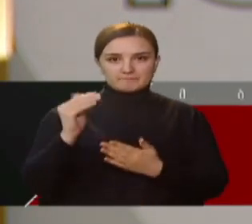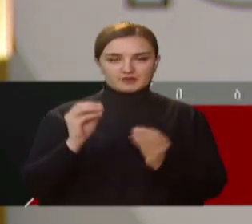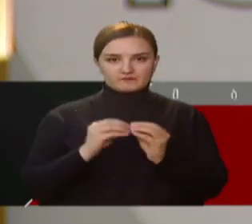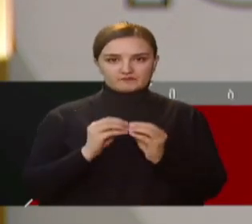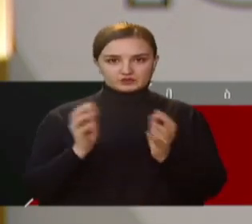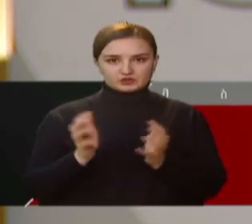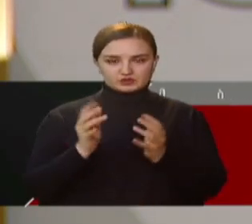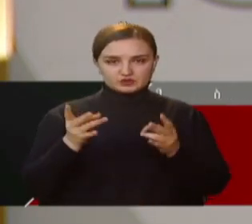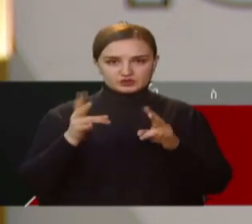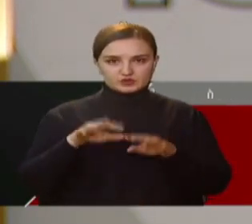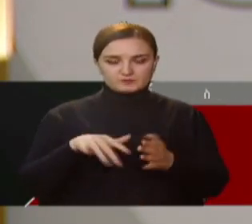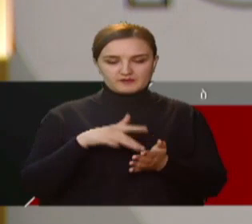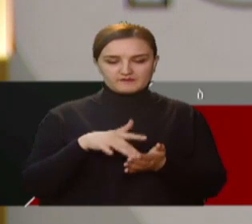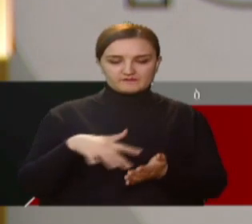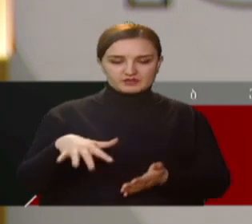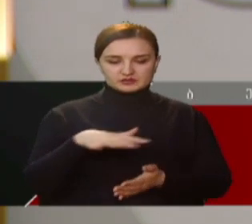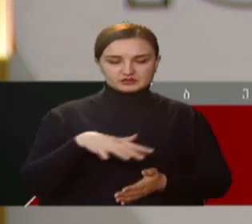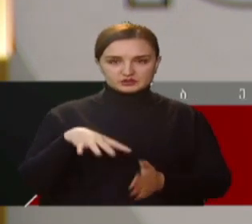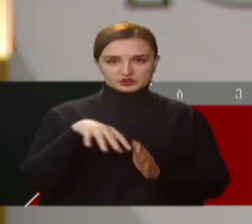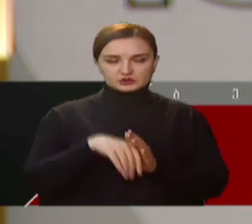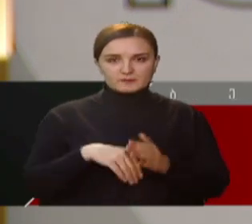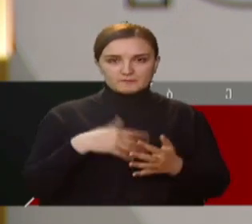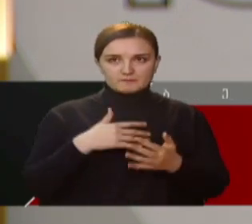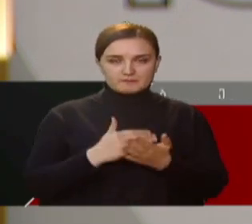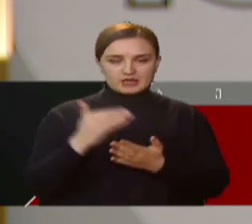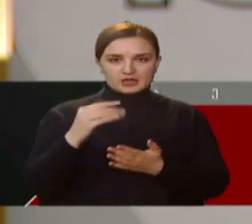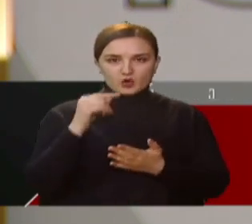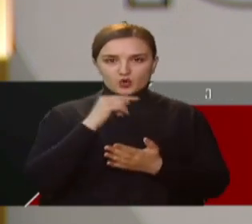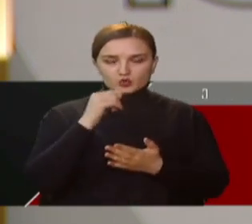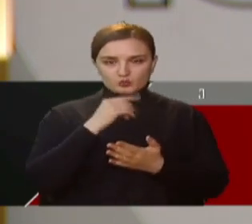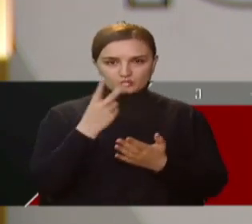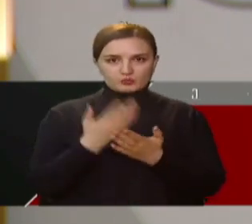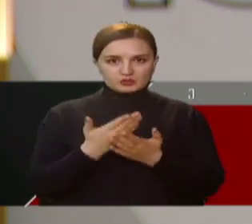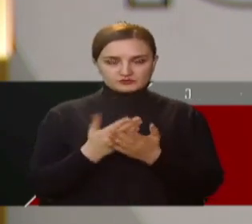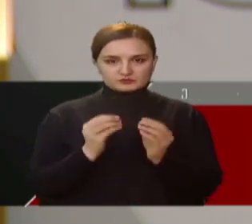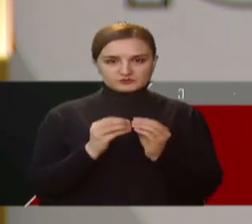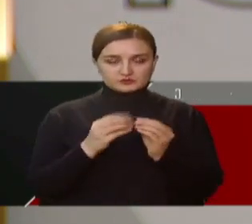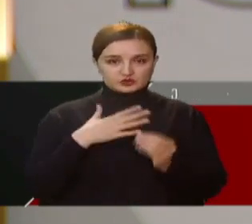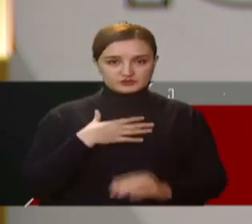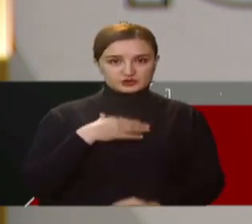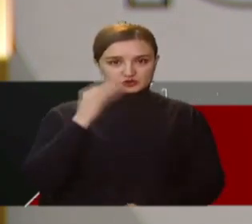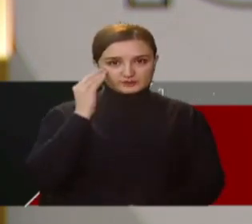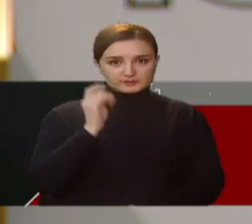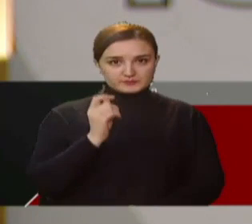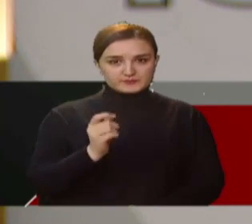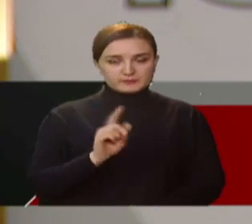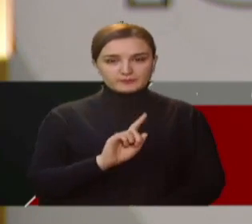ნარჩუნდება აქტივობა ქვეყნის შიგნით, მაღალი ეკონომიკური აქტივობა, ის პოტენციურ დონეზე მაღალია ჩვენი შეფასებით,